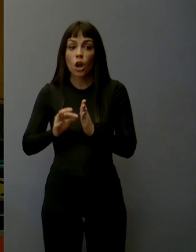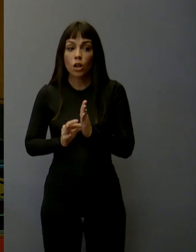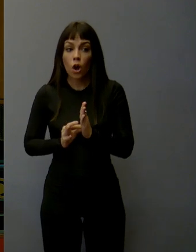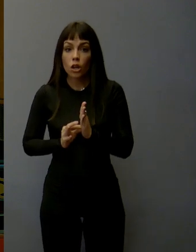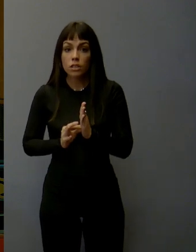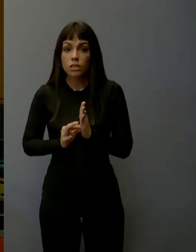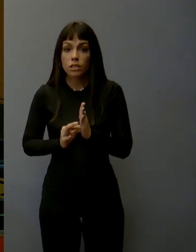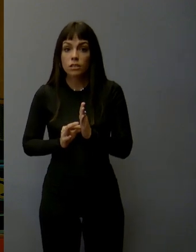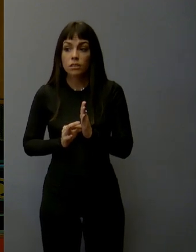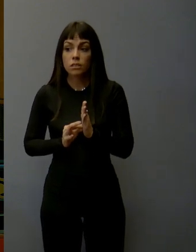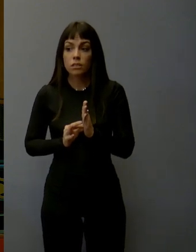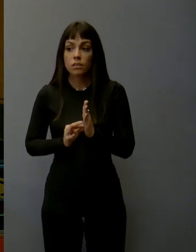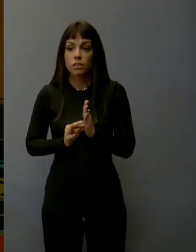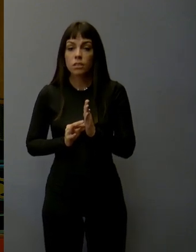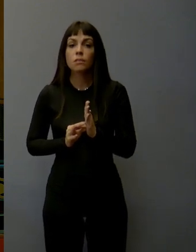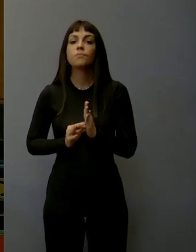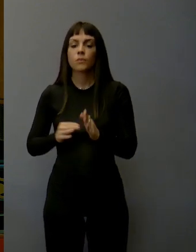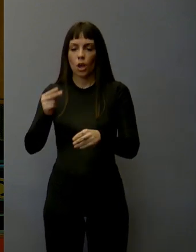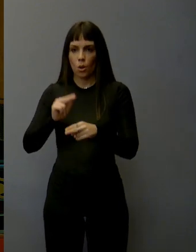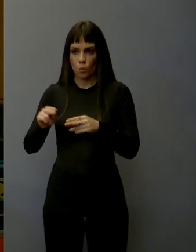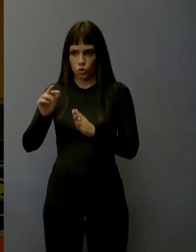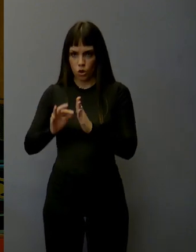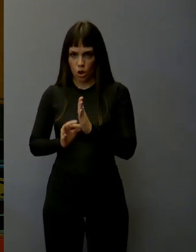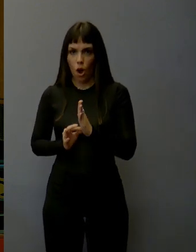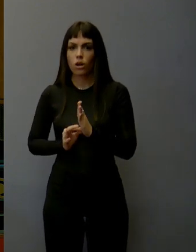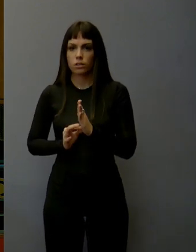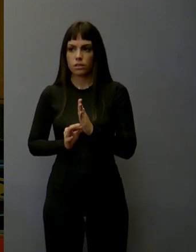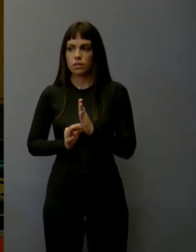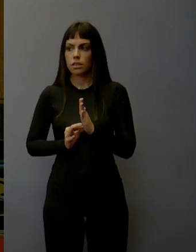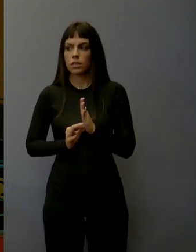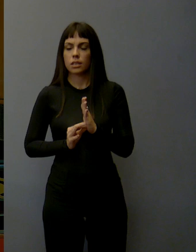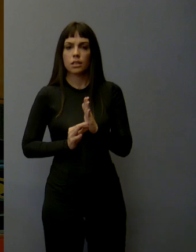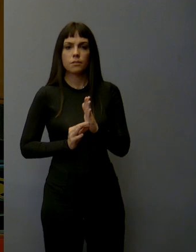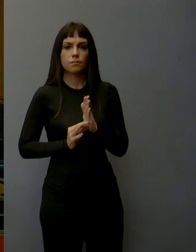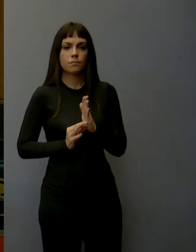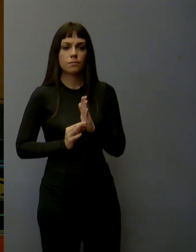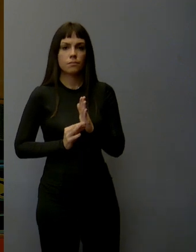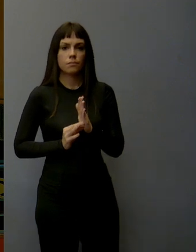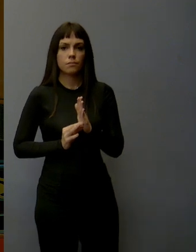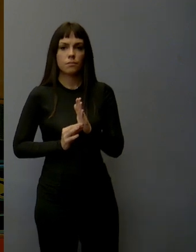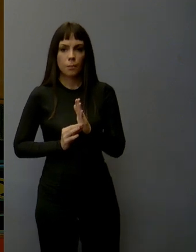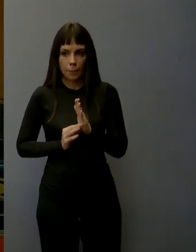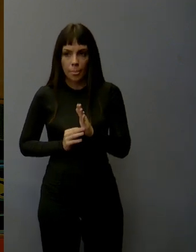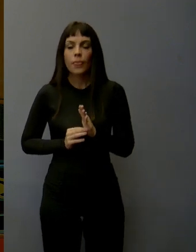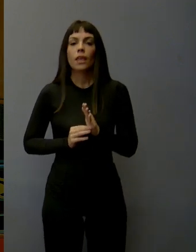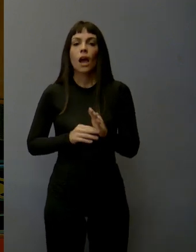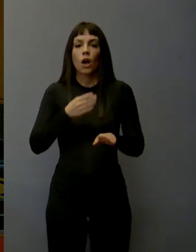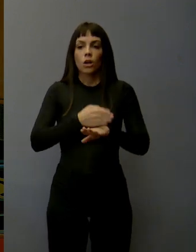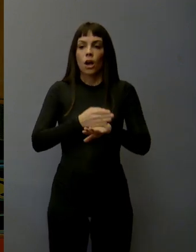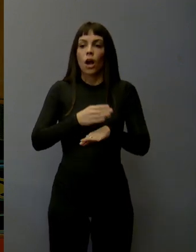così mozione d'ordine Allora prego consigliere notarnicolazione